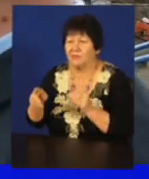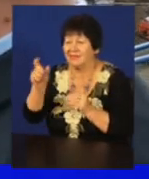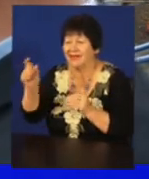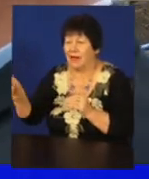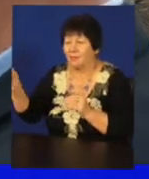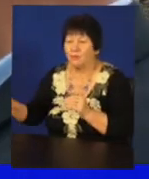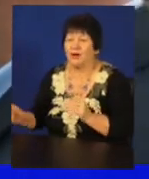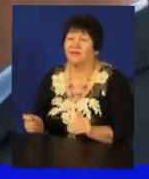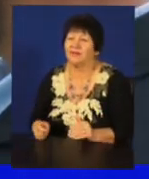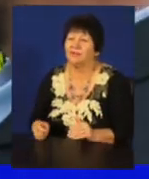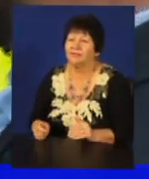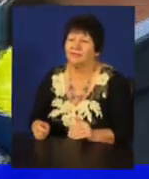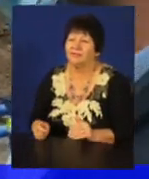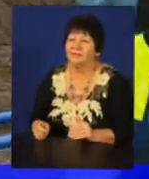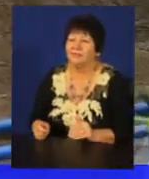populație.